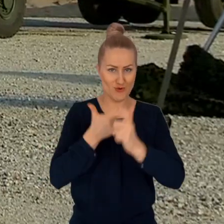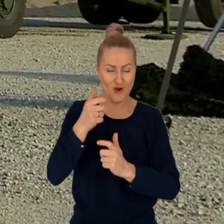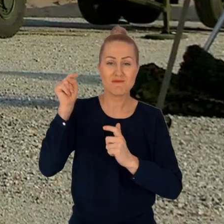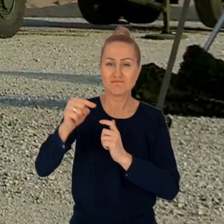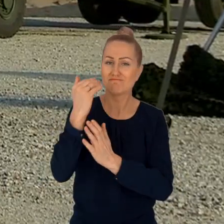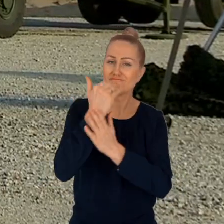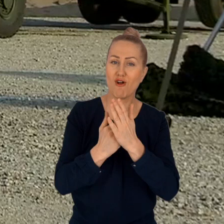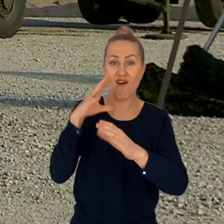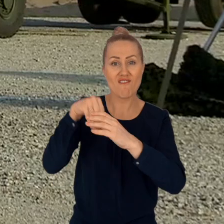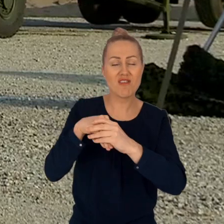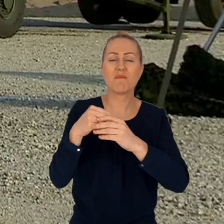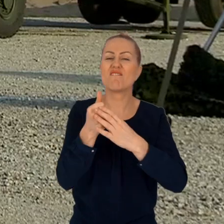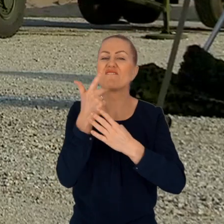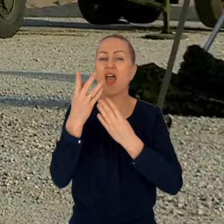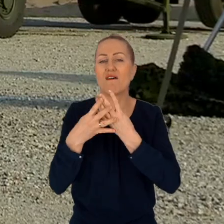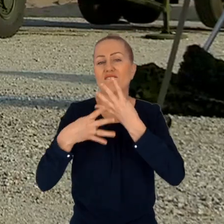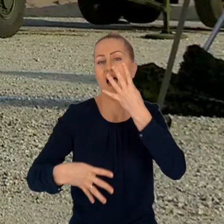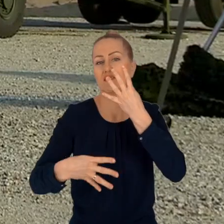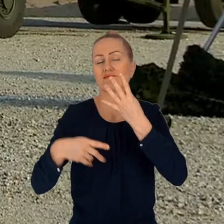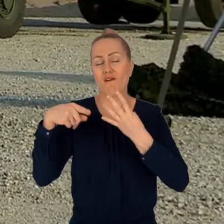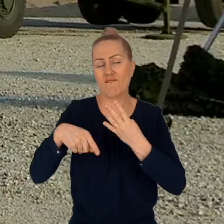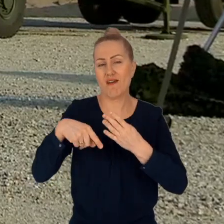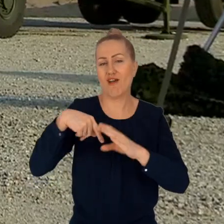system wielowarstwowy. Ale co najważniejsze,